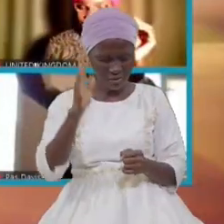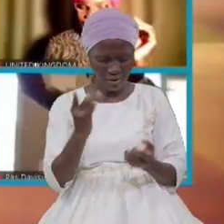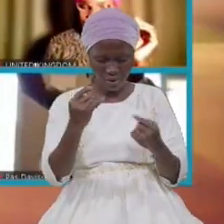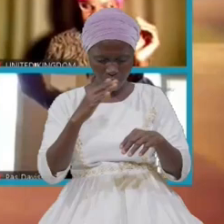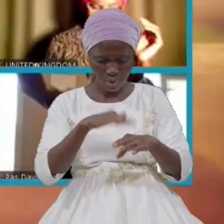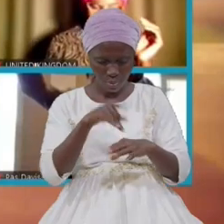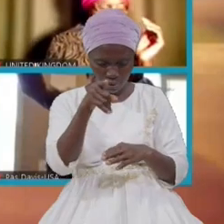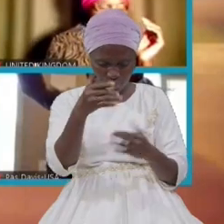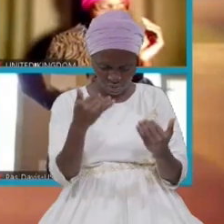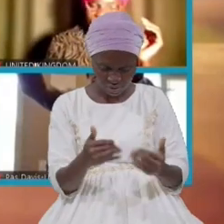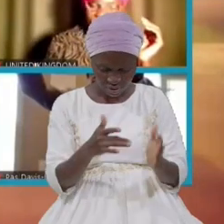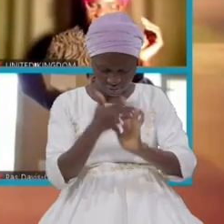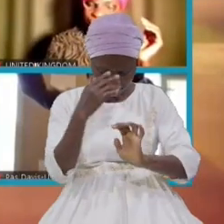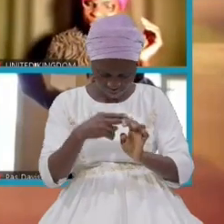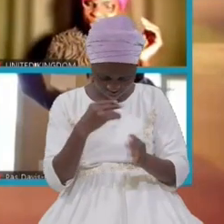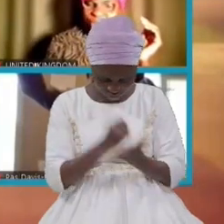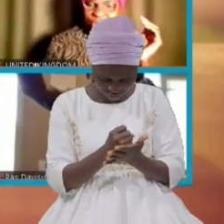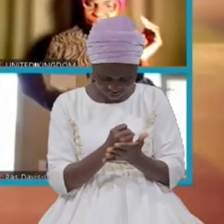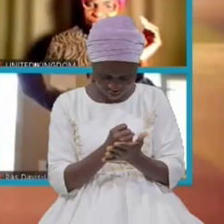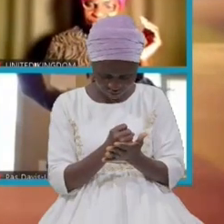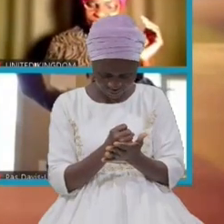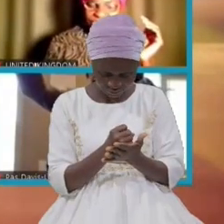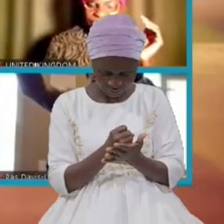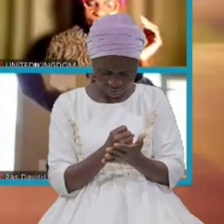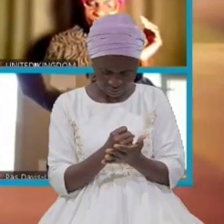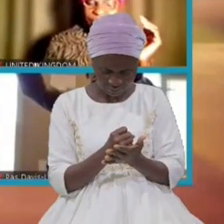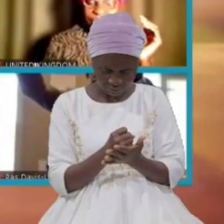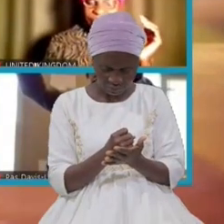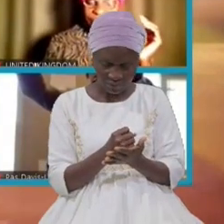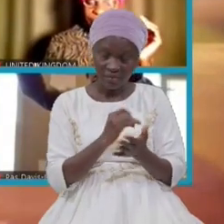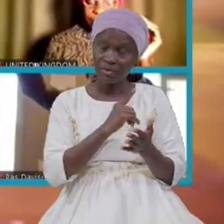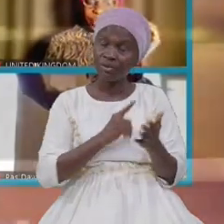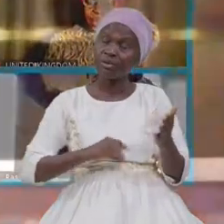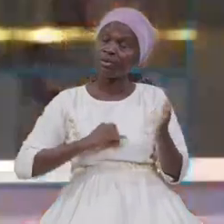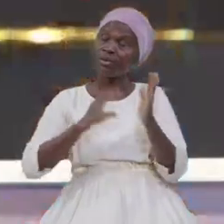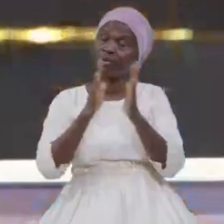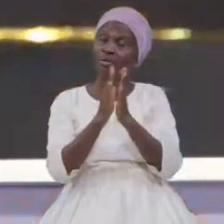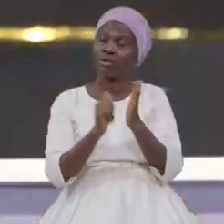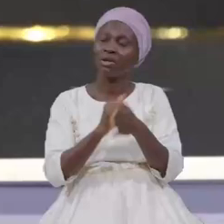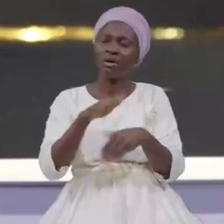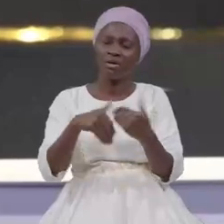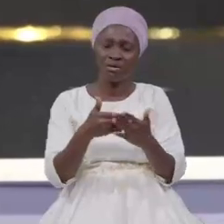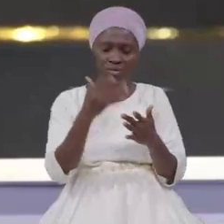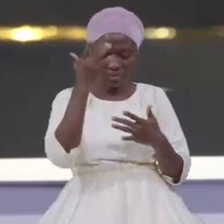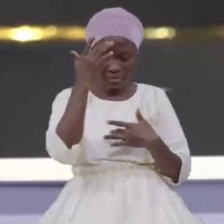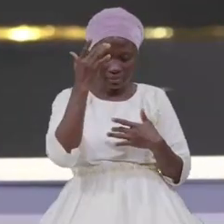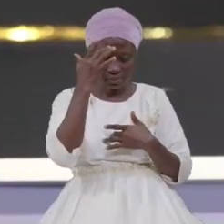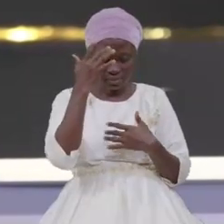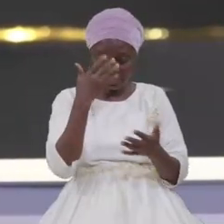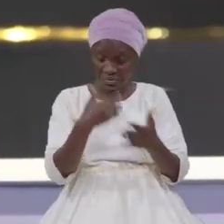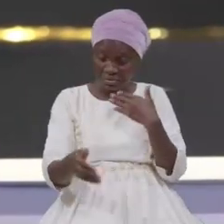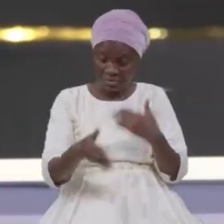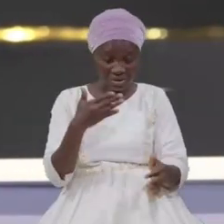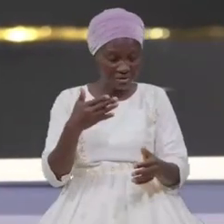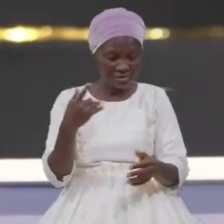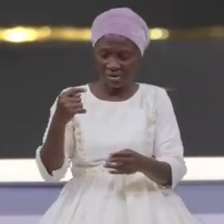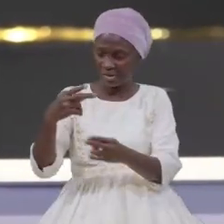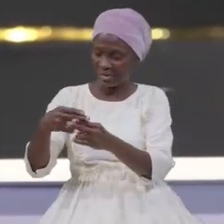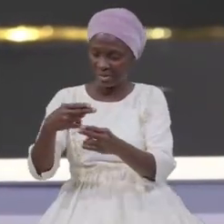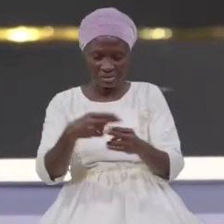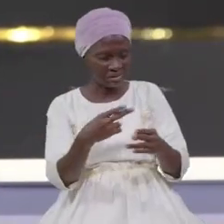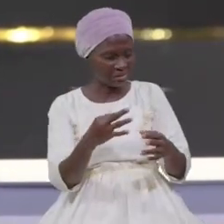sur vous maintenant au nom de Jésus. Seigneur, je prie, toute maladie, de toute